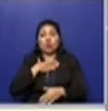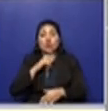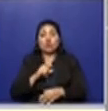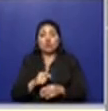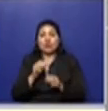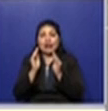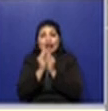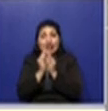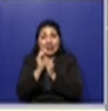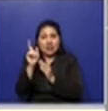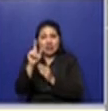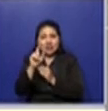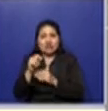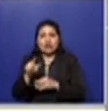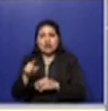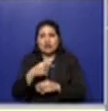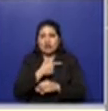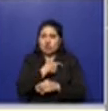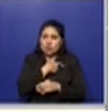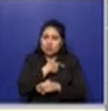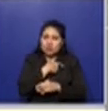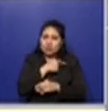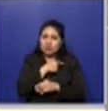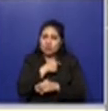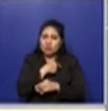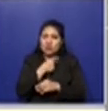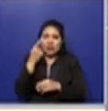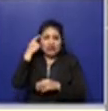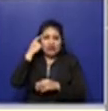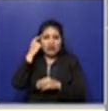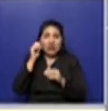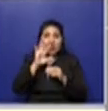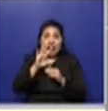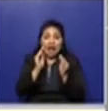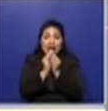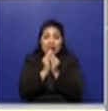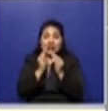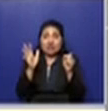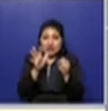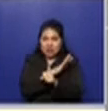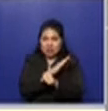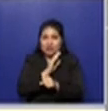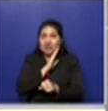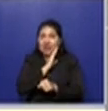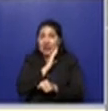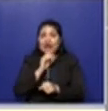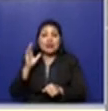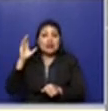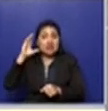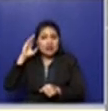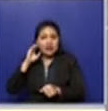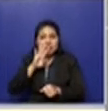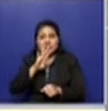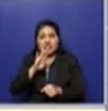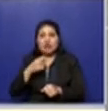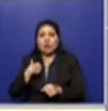นไว้ว่าท่านศรัทธาไทย PBS มากหรือไม่ถ้าศรัทธา5ให้5คะแนนถ้าเชื่อถือ4ไว้วางใจ